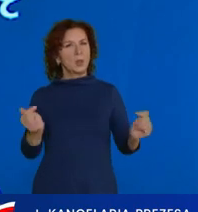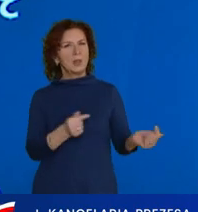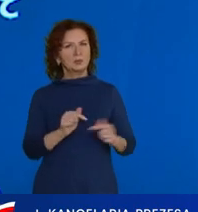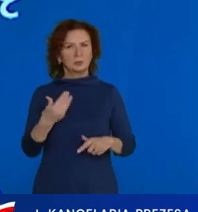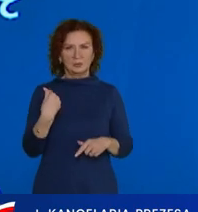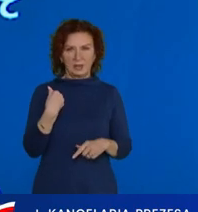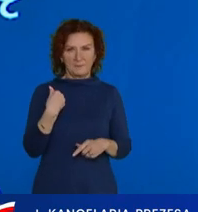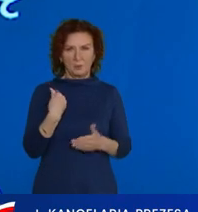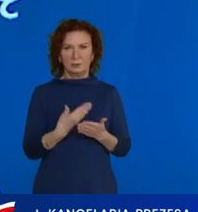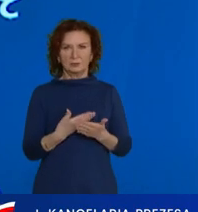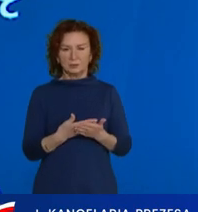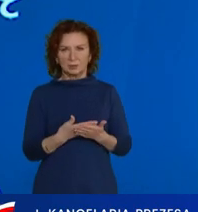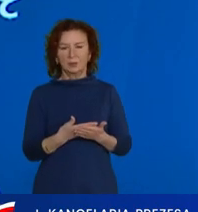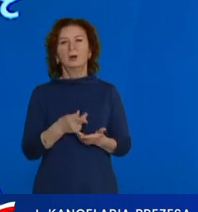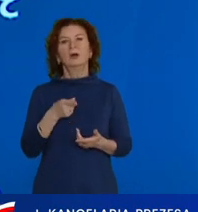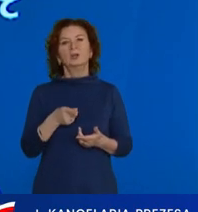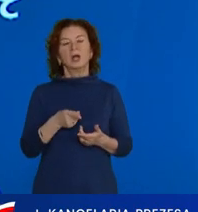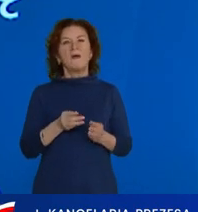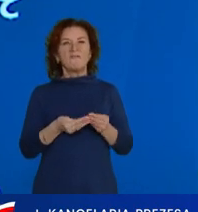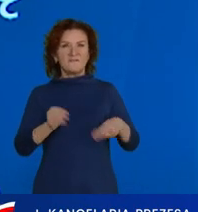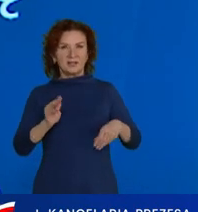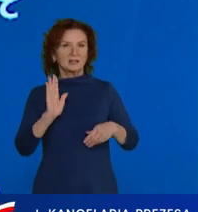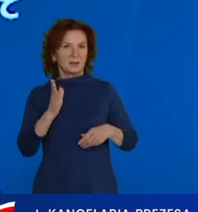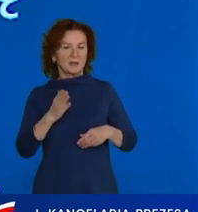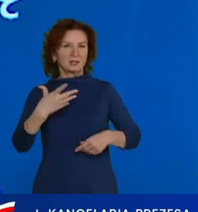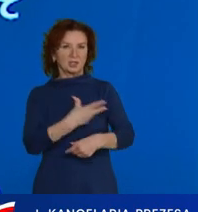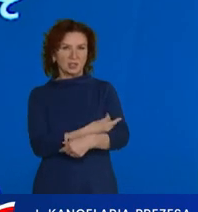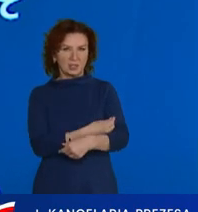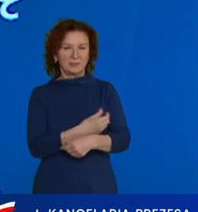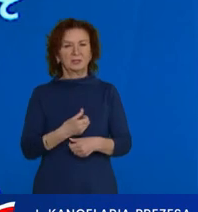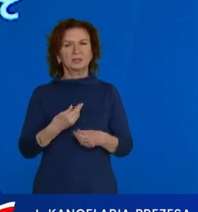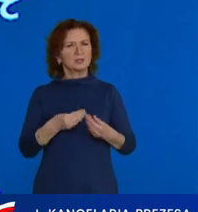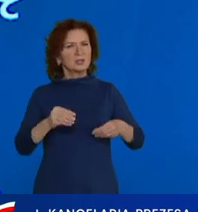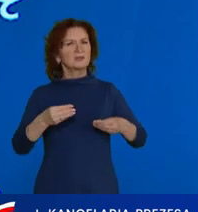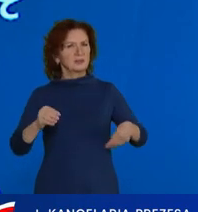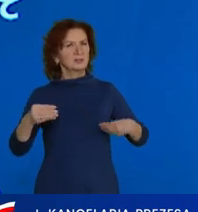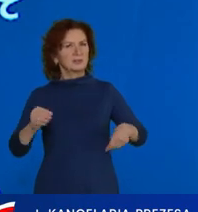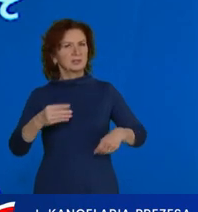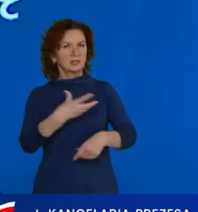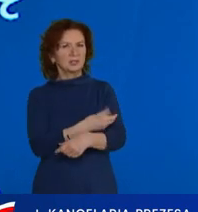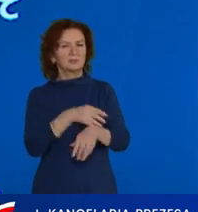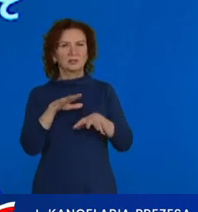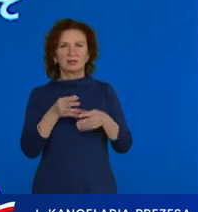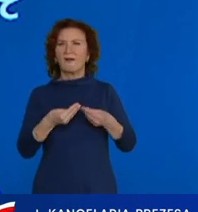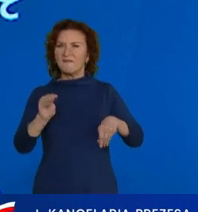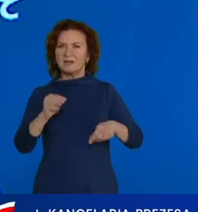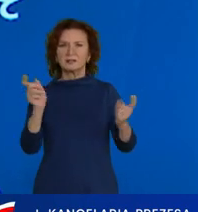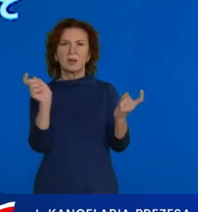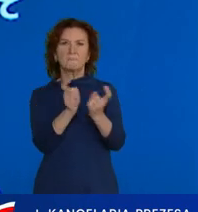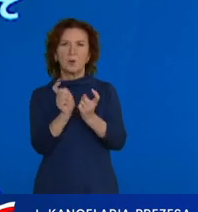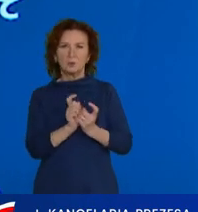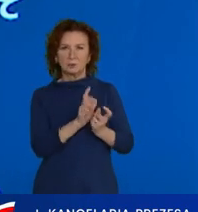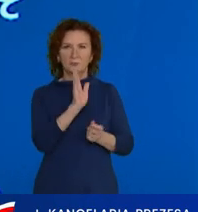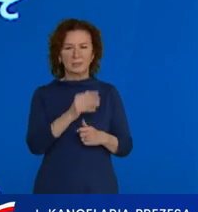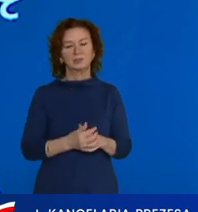Dyskutowaliśmy o tym, ponieważ zwiększa się liczba szczepionek, będzie szczepień wykonywanych coraz więcej, w coraz większej liczbie punktów, więc takie sytuacje mogą